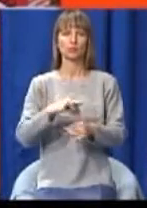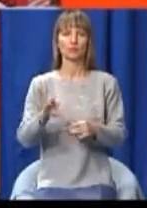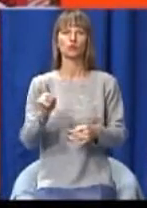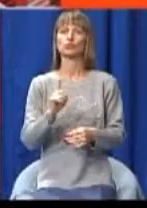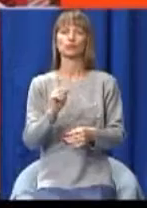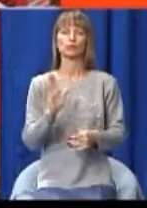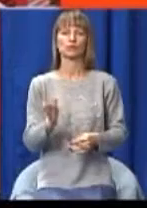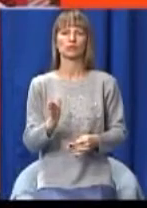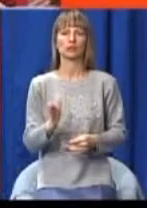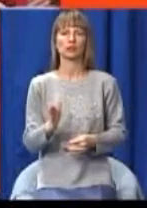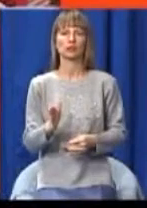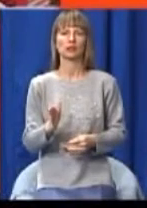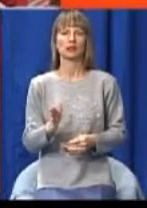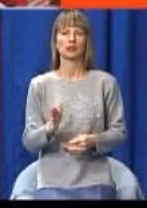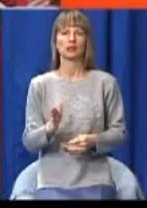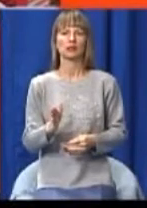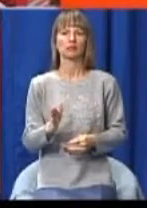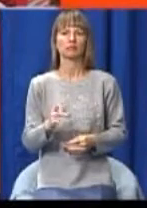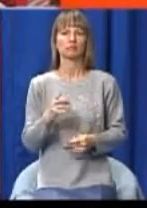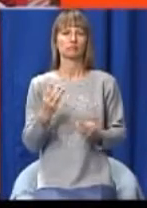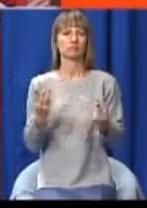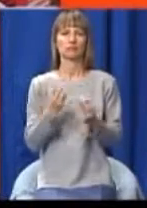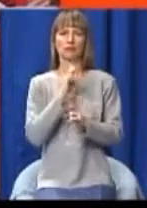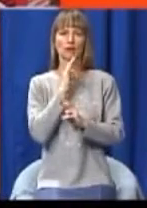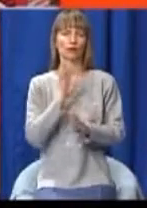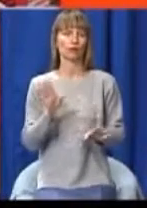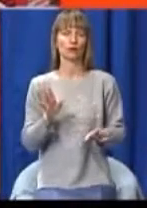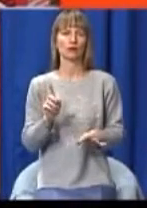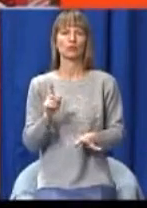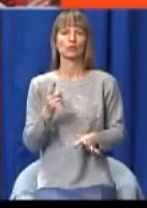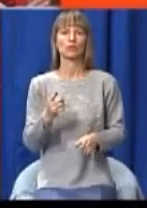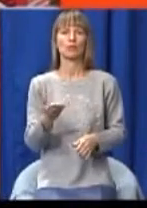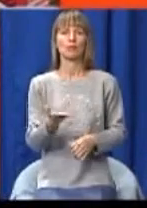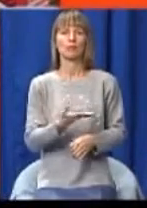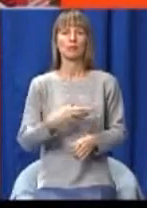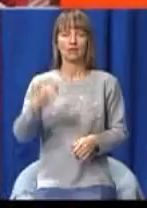що станеться? Вона не згорить. Не згорить, точно, тому що ми